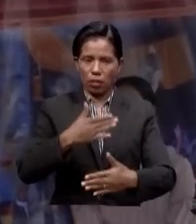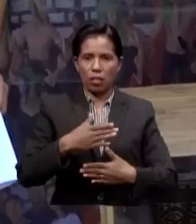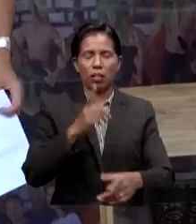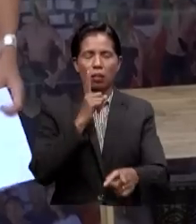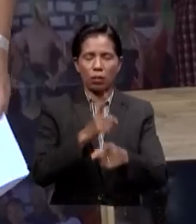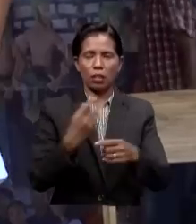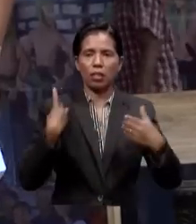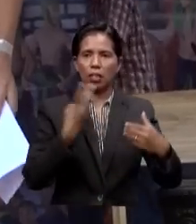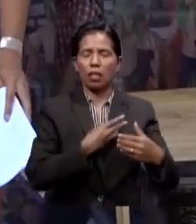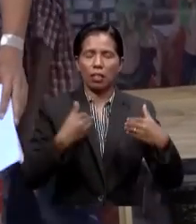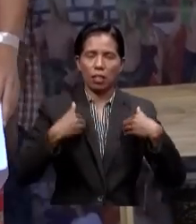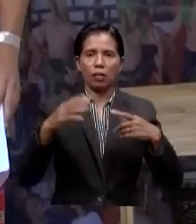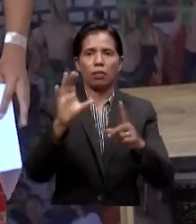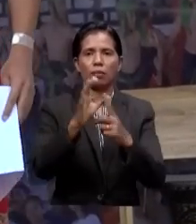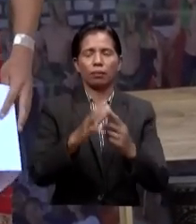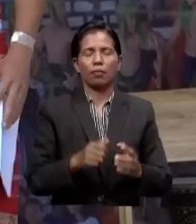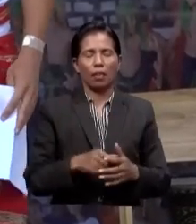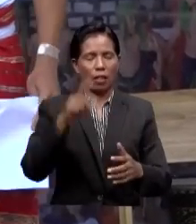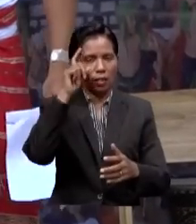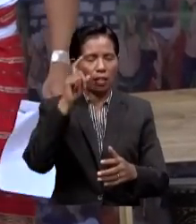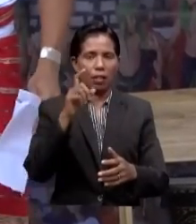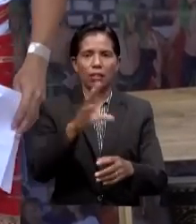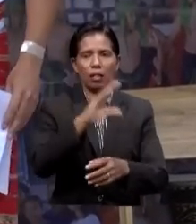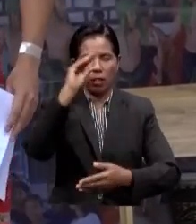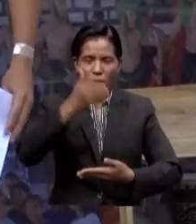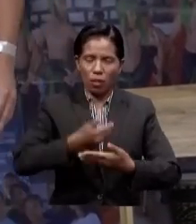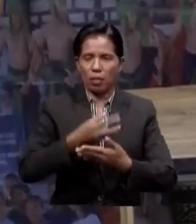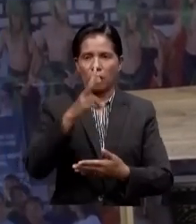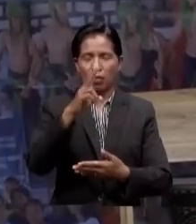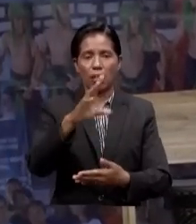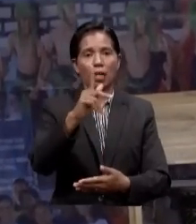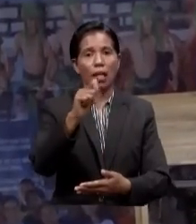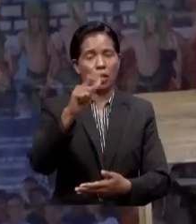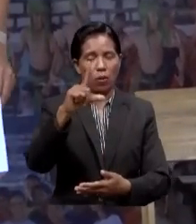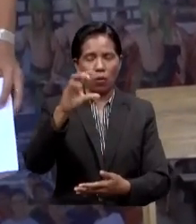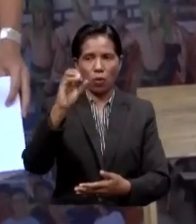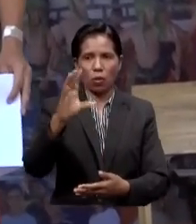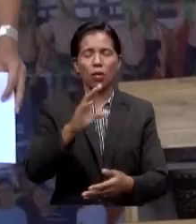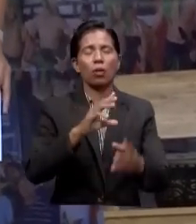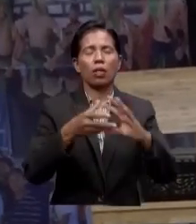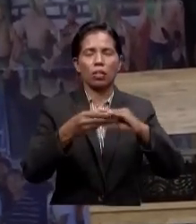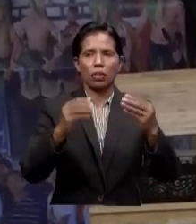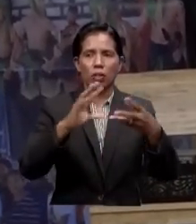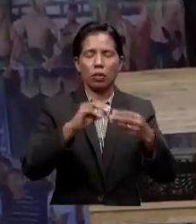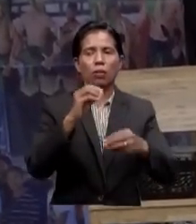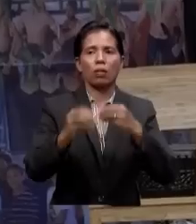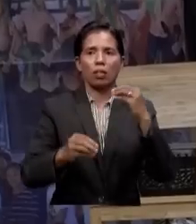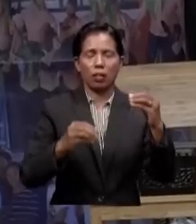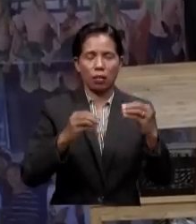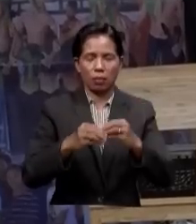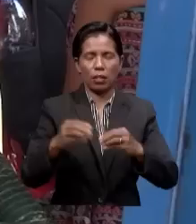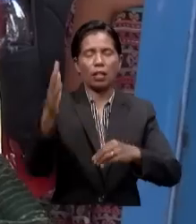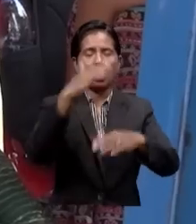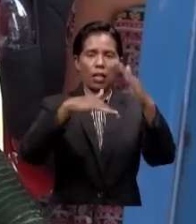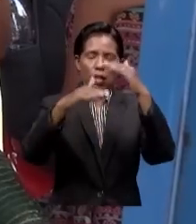rasi. Bibang nemos kai olo no Alexandre akompanyo hosi kai rara San Usmaun konta tira historia kona ba aswain la lehan dere